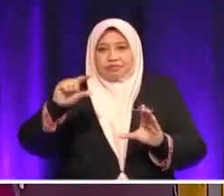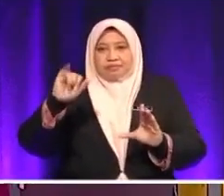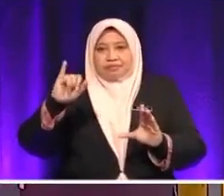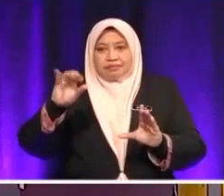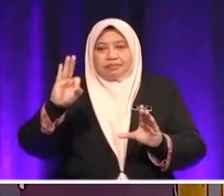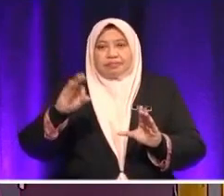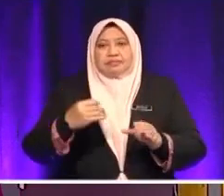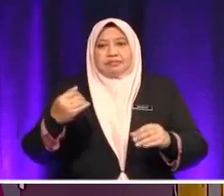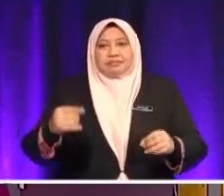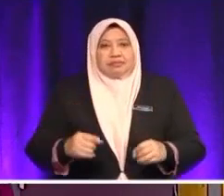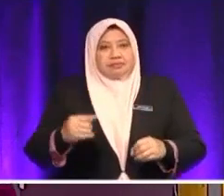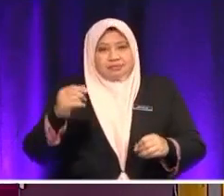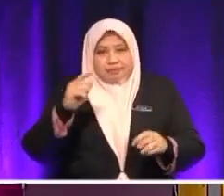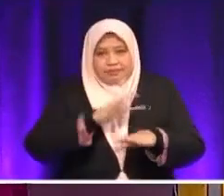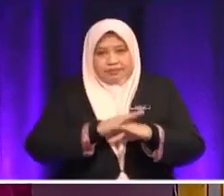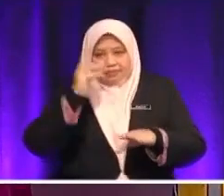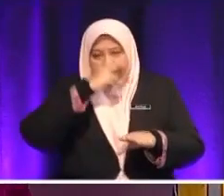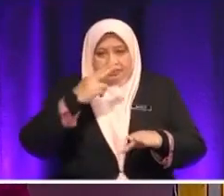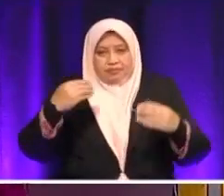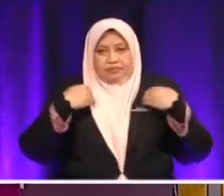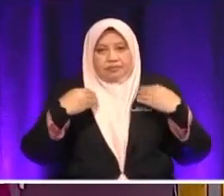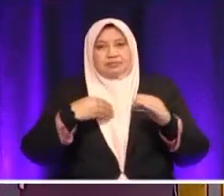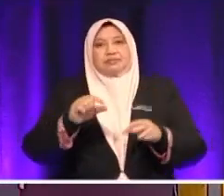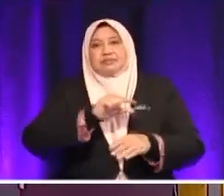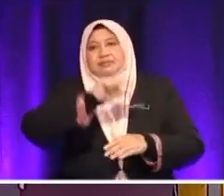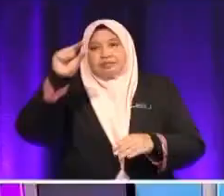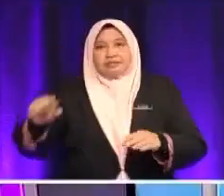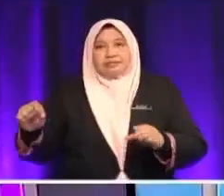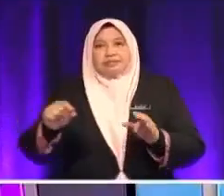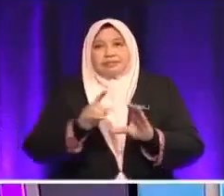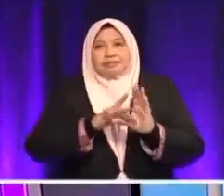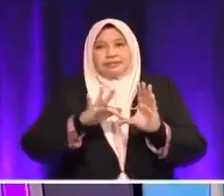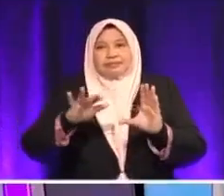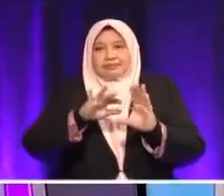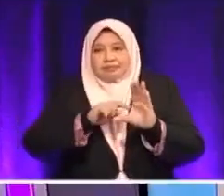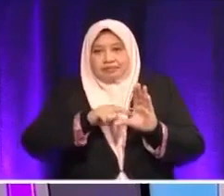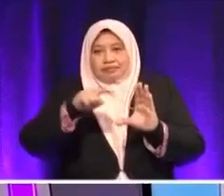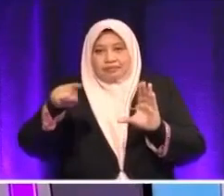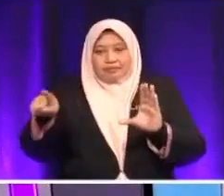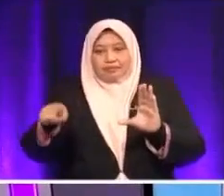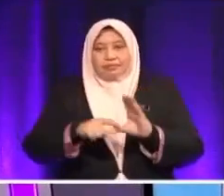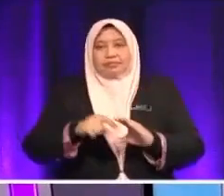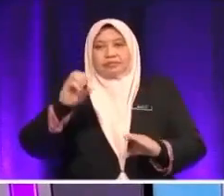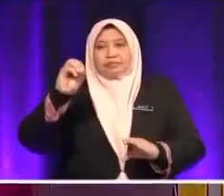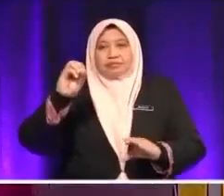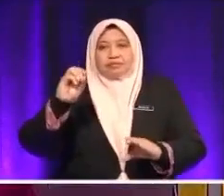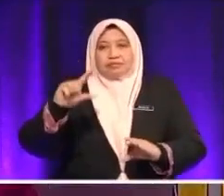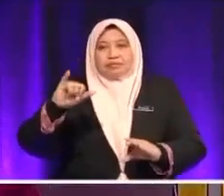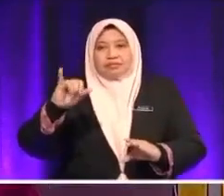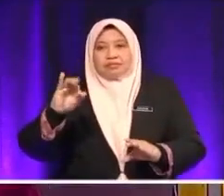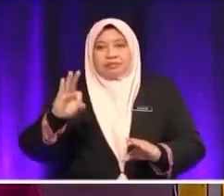dekat bersama-sama Oke daripada graf Ogive yang diberi murid-murid saya